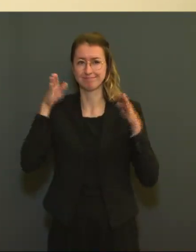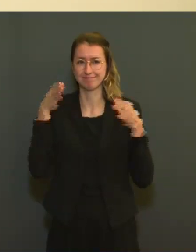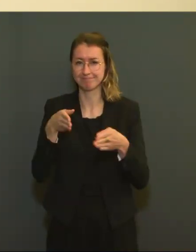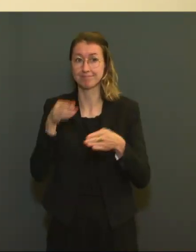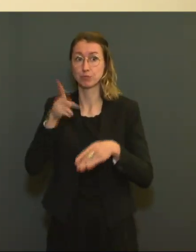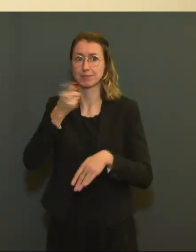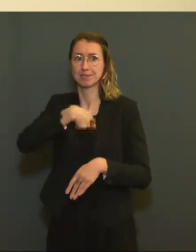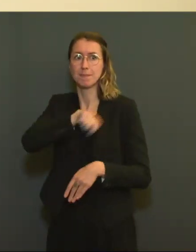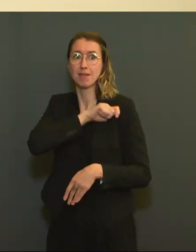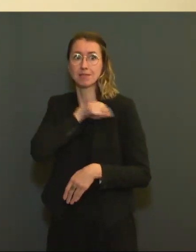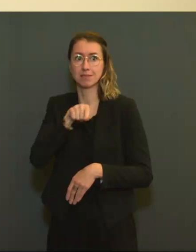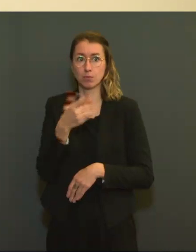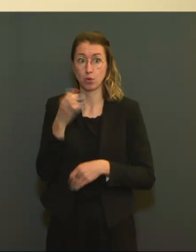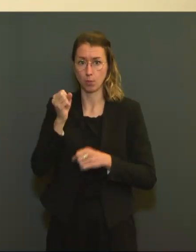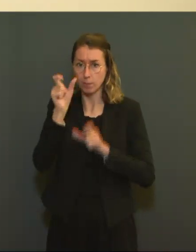questionnements ces derniers temps.